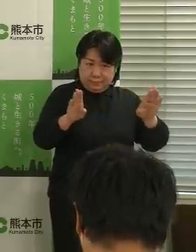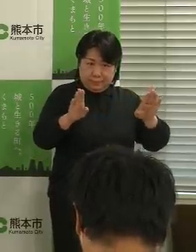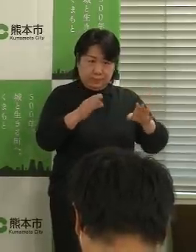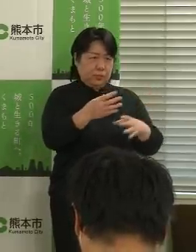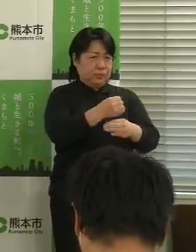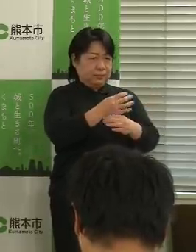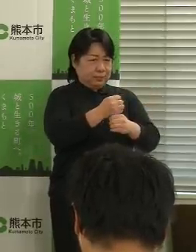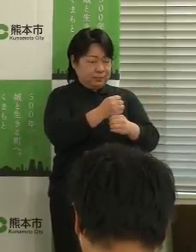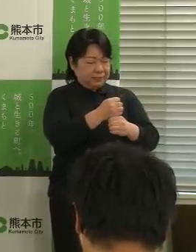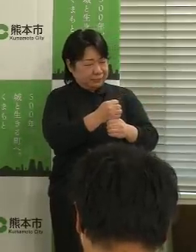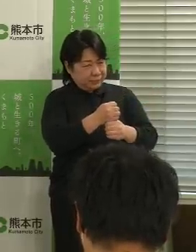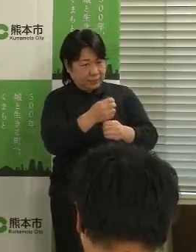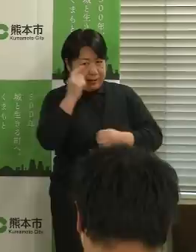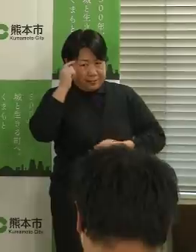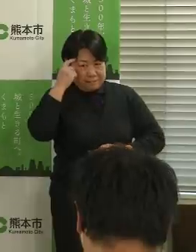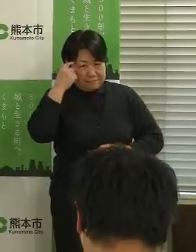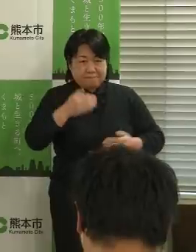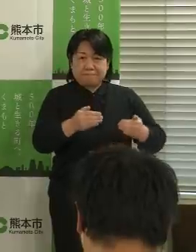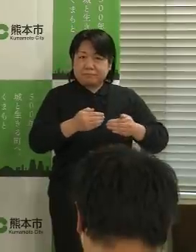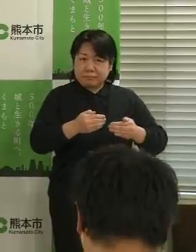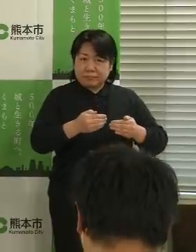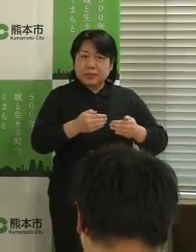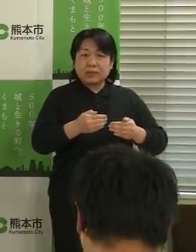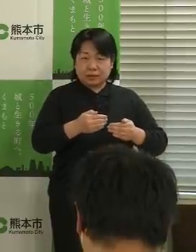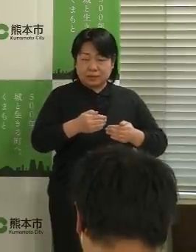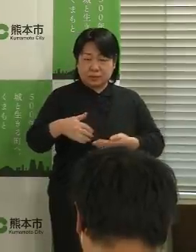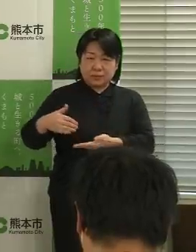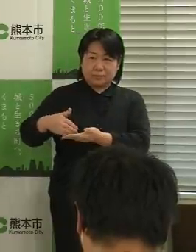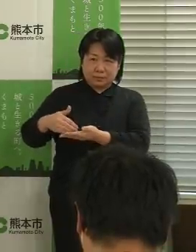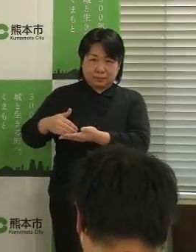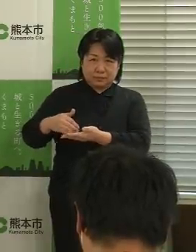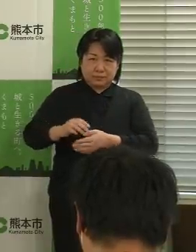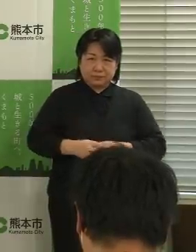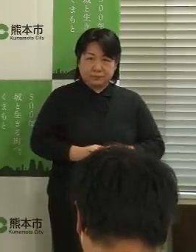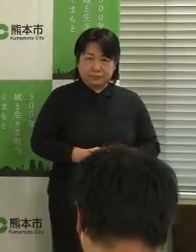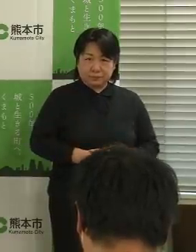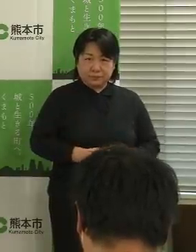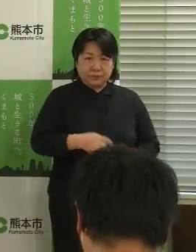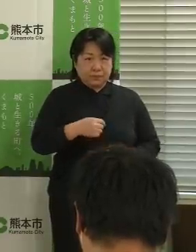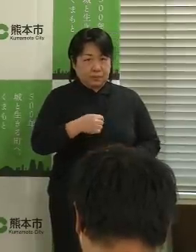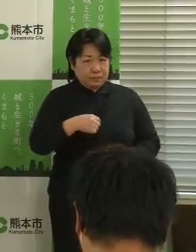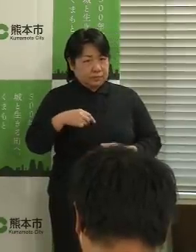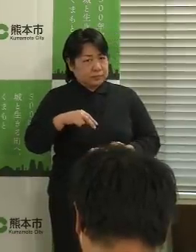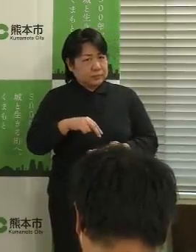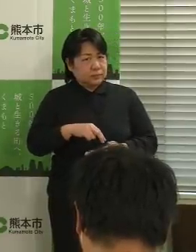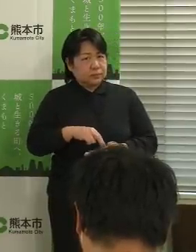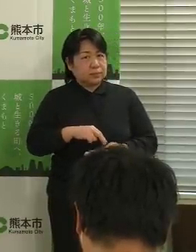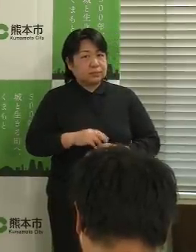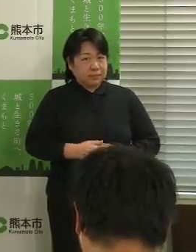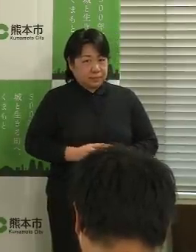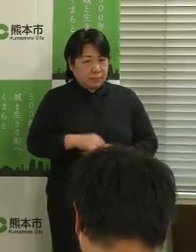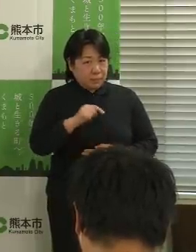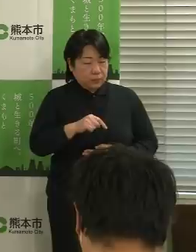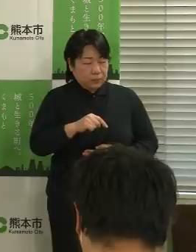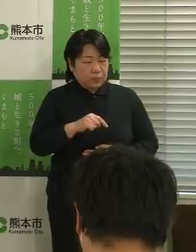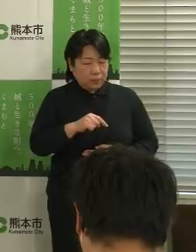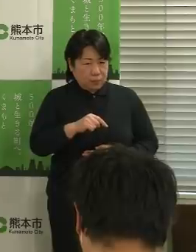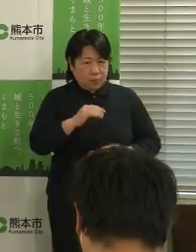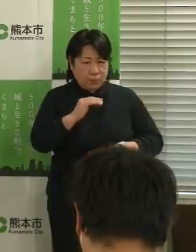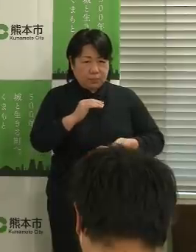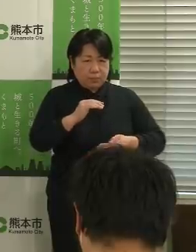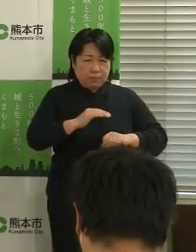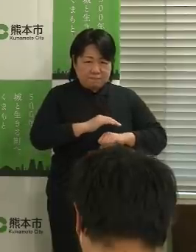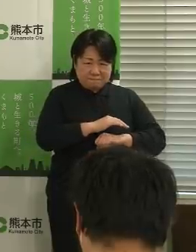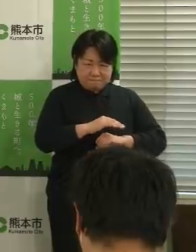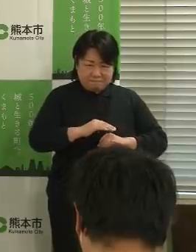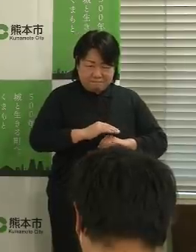極める必要があるとの見解が示されたところです。私としましてはこのことを大変重く